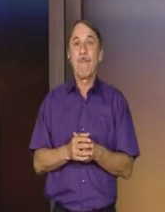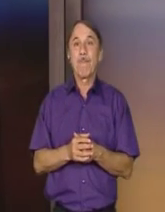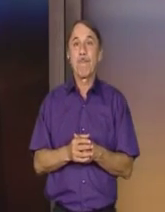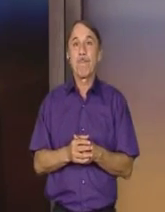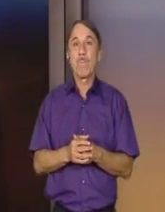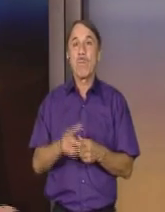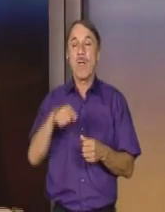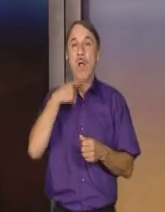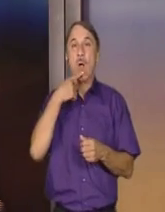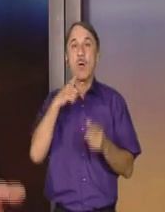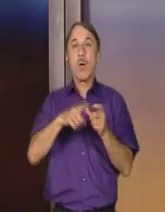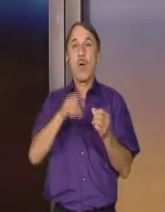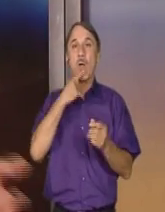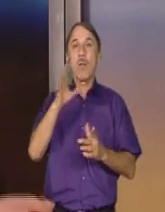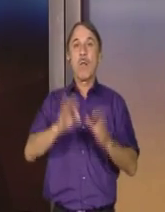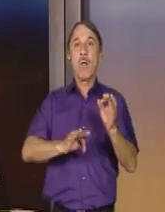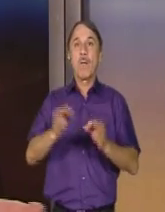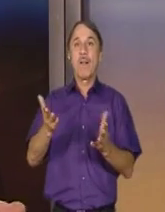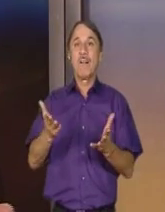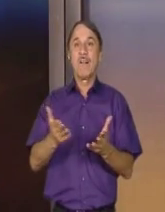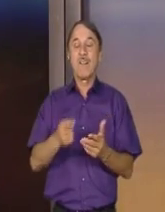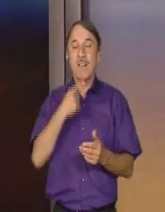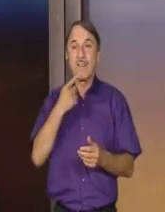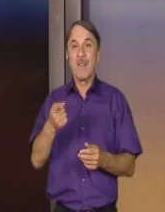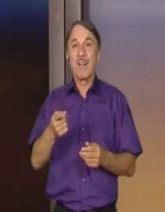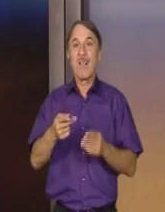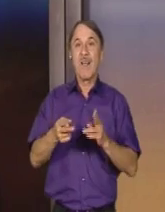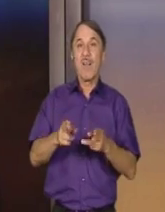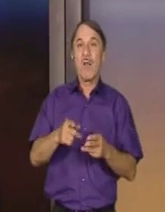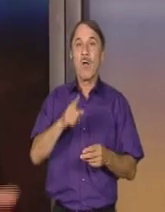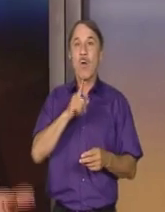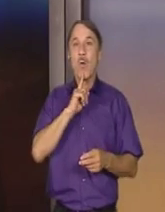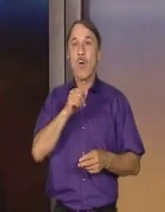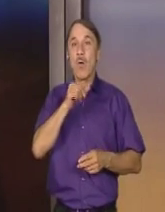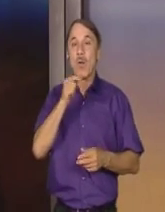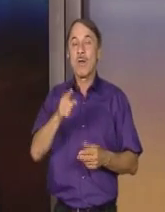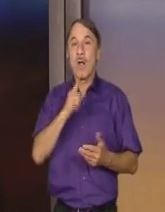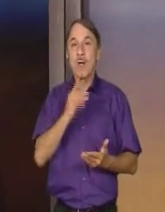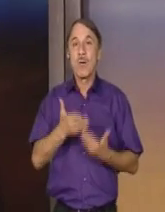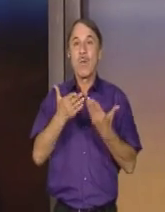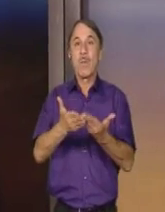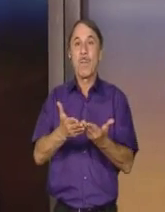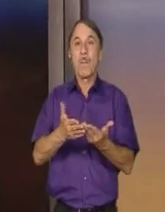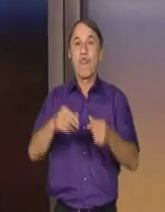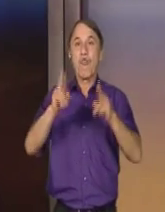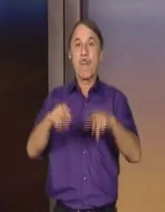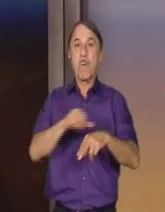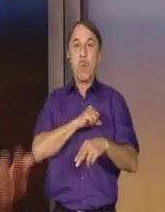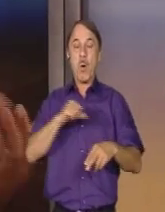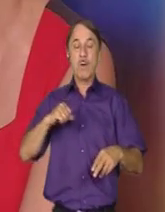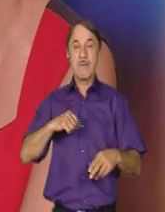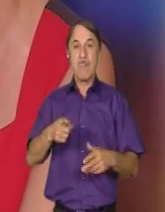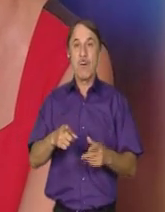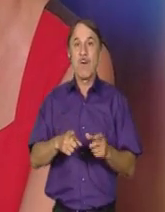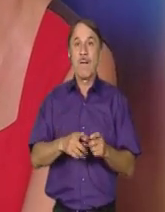I kao što smo mi pravili opozicione novine pre pada Miloševića i kupovali su te opozicione novine samo oni koji